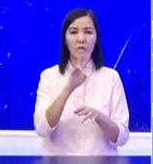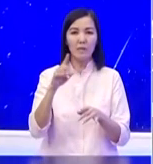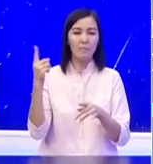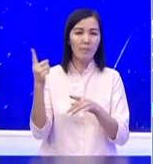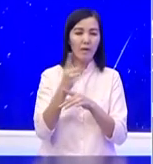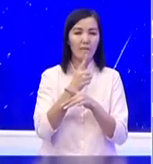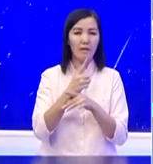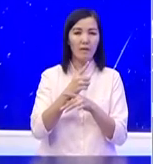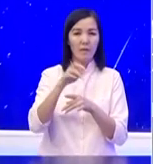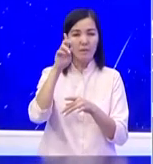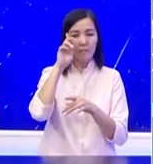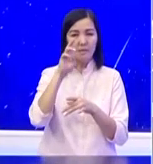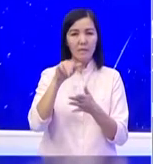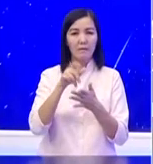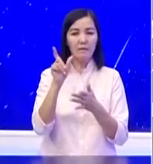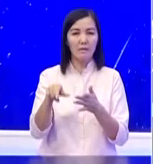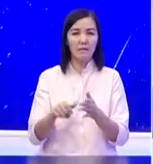президент Республики Казахстан.